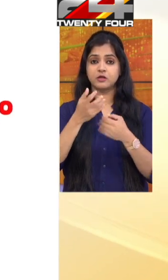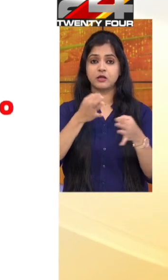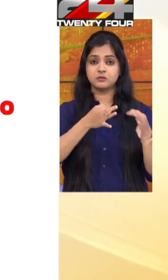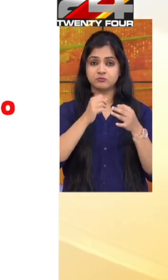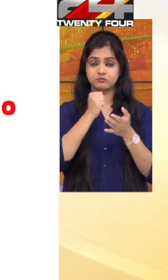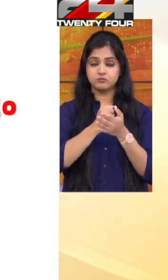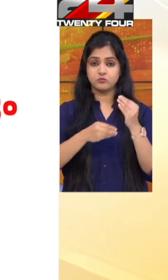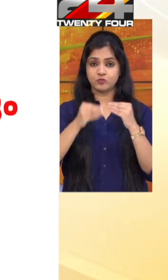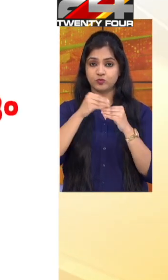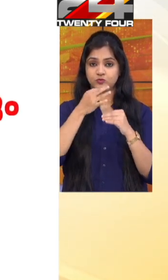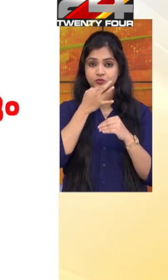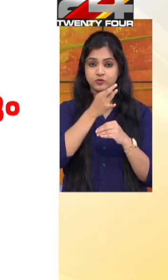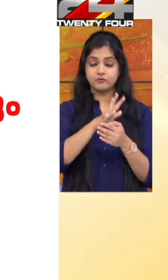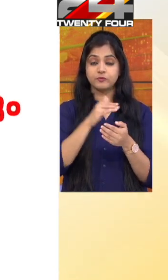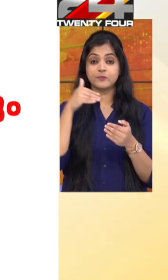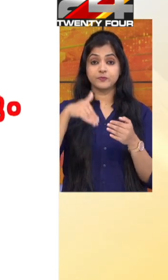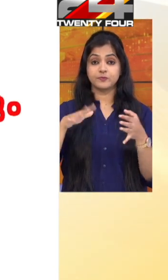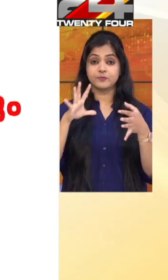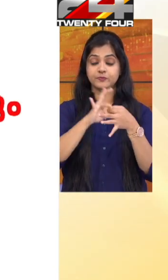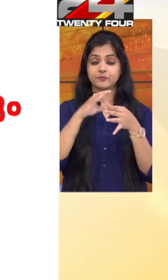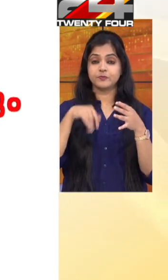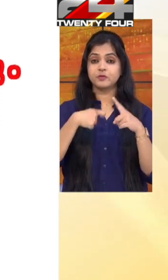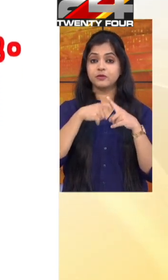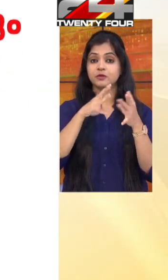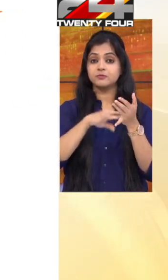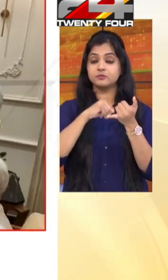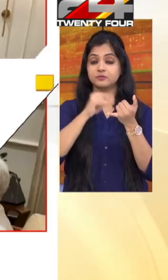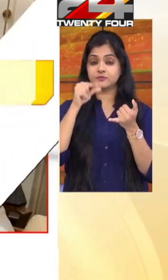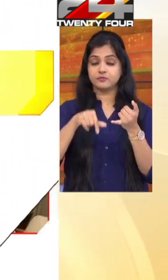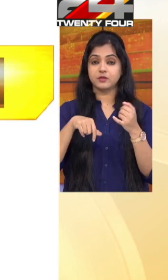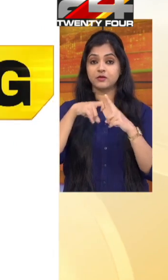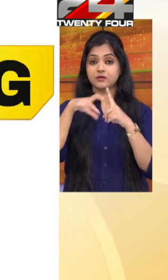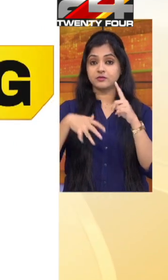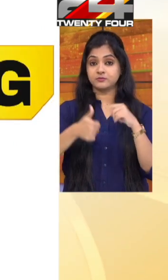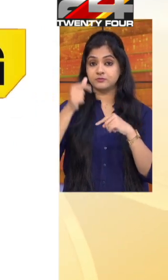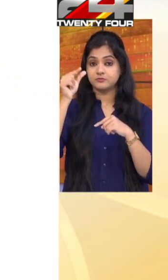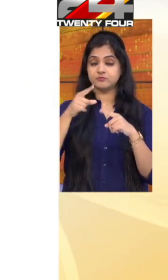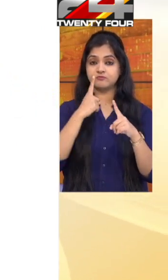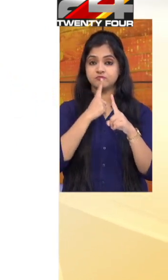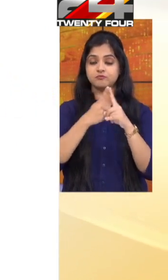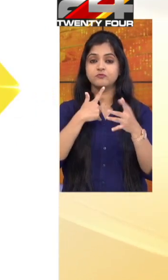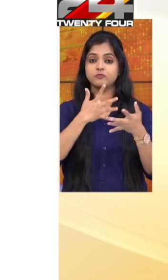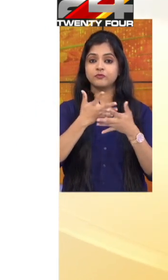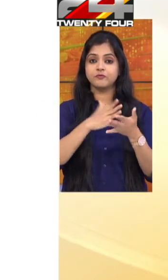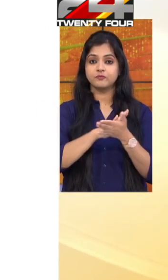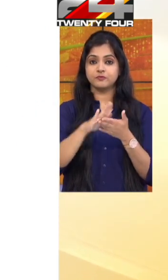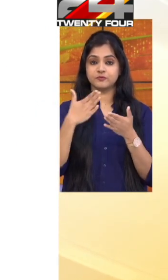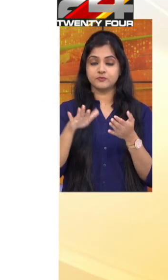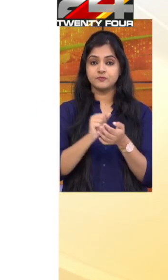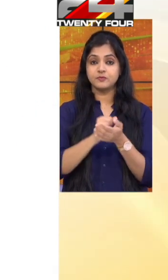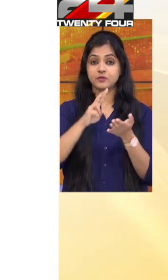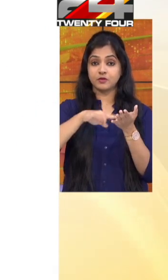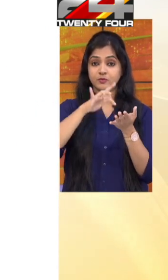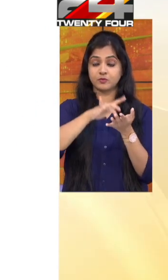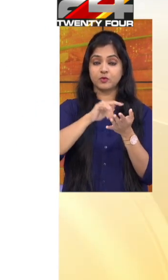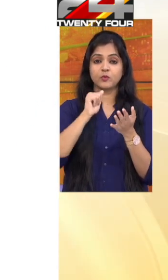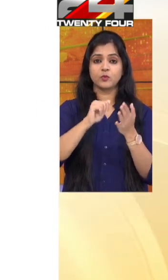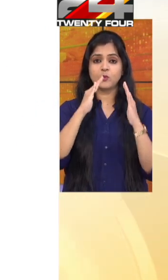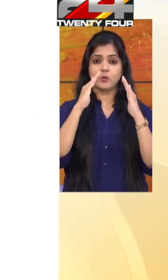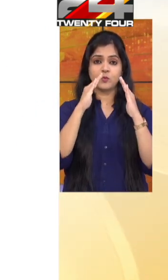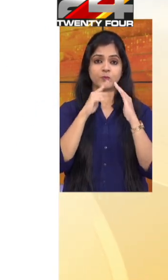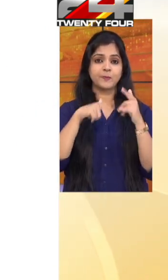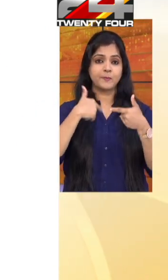പിന്നാലെയാണ് ഇപ്പോൾ കെ എം ഷാജി സംസ്ഥാന അധ്യക്ഷനായ സാദിഖ് അലി ശിഹാബ് തങ്ങളുമായി കൂടിക്കാഴ്ച നടത്തിയിരിക്കുന്നത്. നാദാപുരത്തെ ഒരു വിവാഹ വീട്ടിൽ